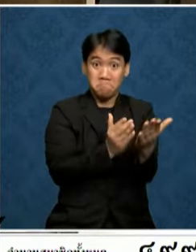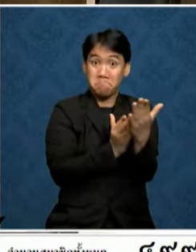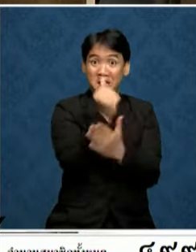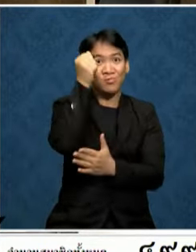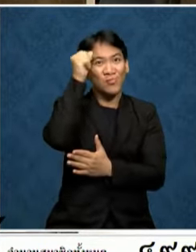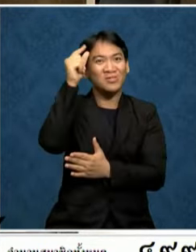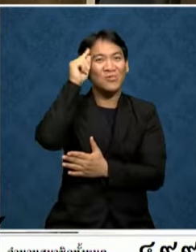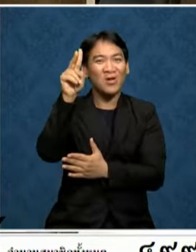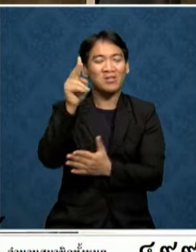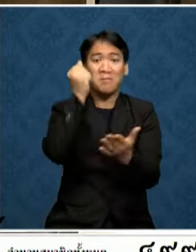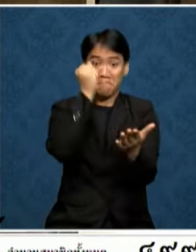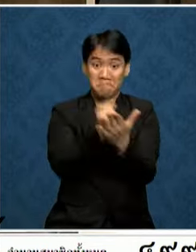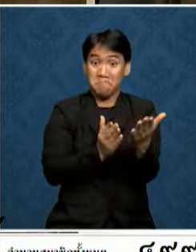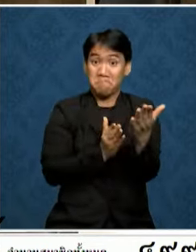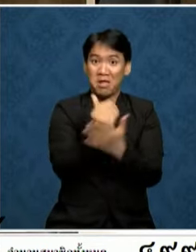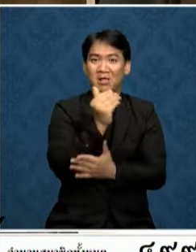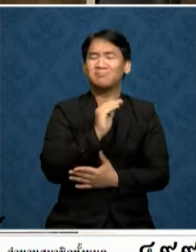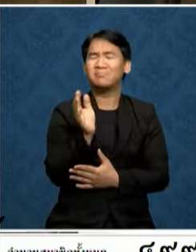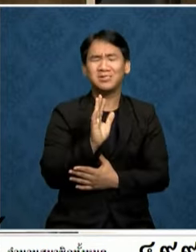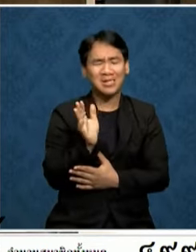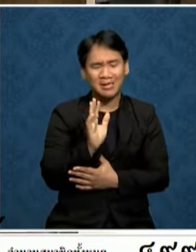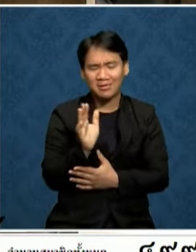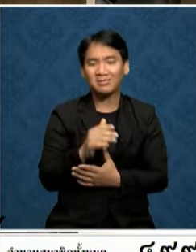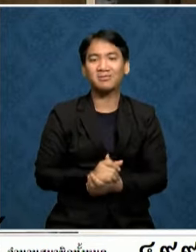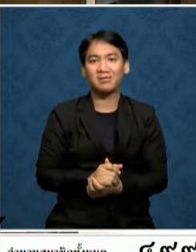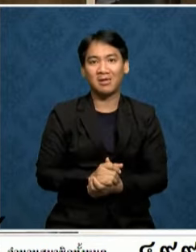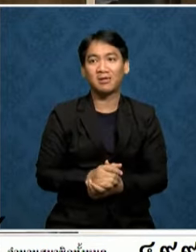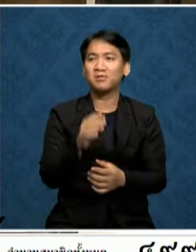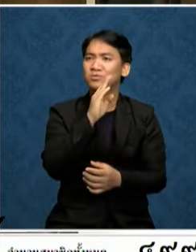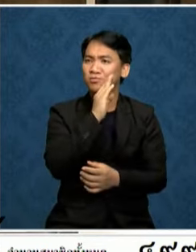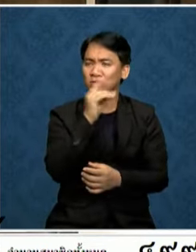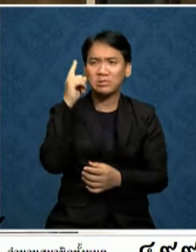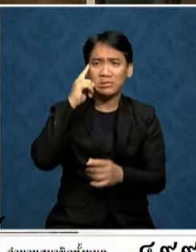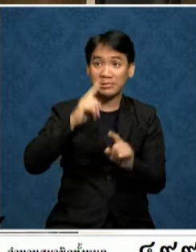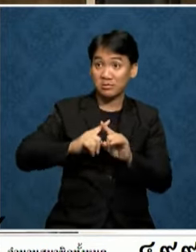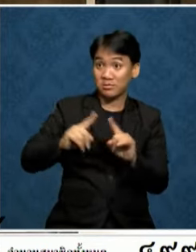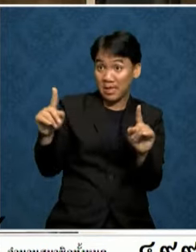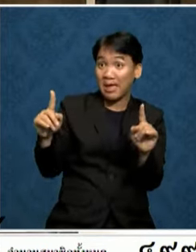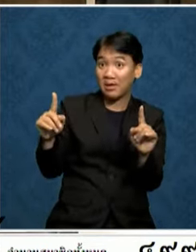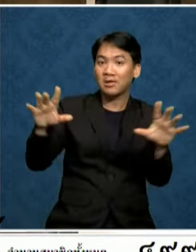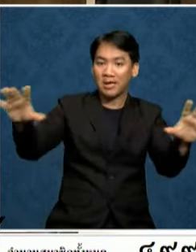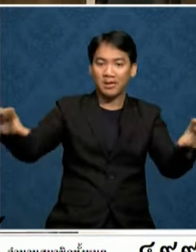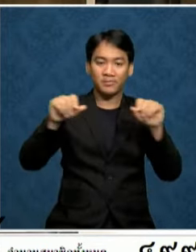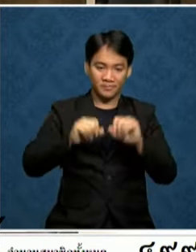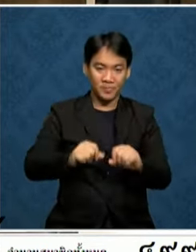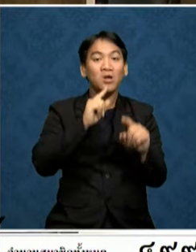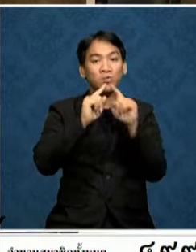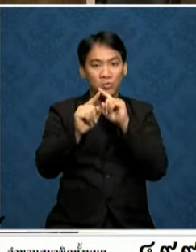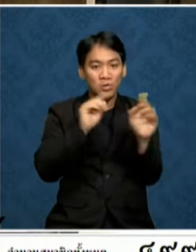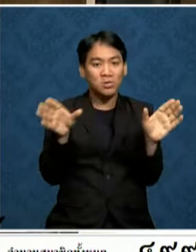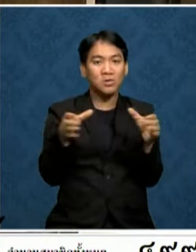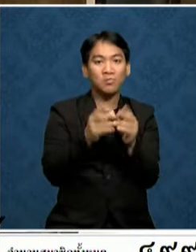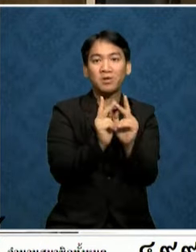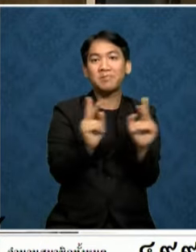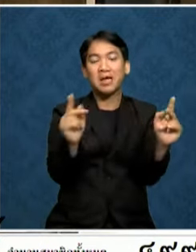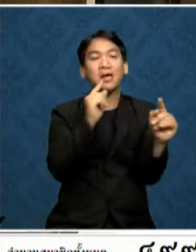วันอยู่แล้วค่ะอะไรก็ตามที่เรายังมีข้อโต้แย้งกันหรือเห็นไม่ตรงกันเราก็นำมาพูดคุยกันในชั้นกรรมาธิการได้อยู่แล้วค่ะ